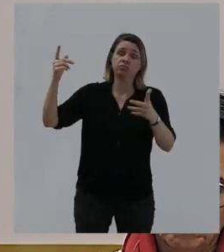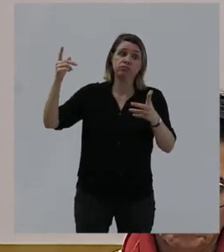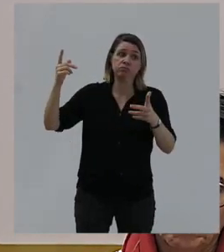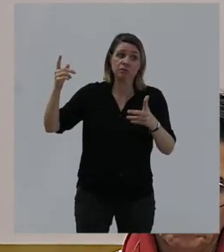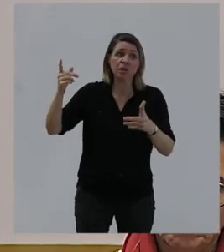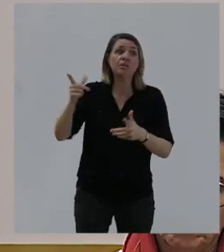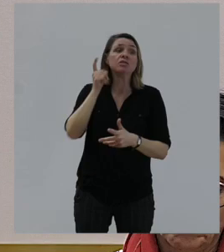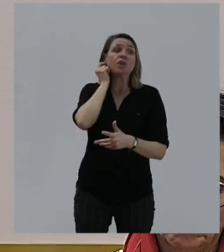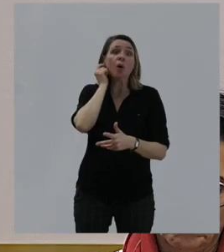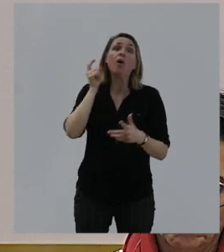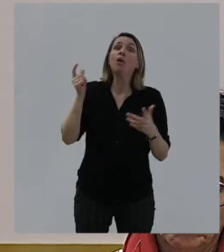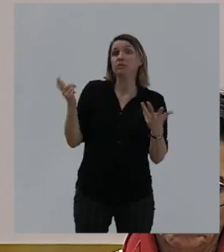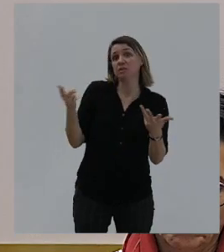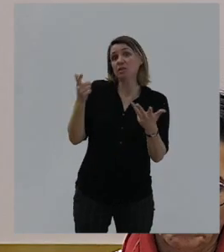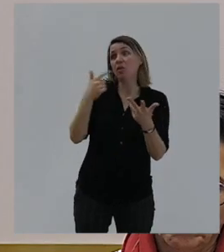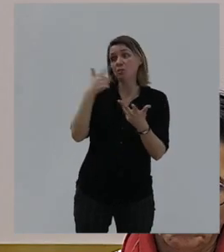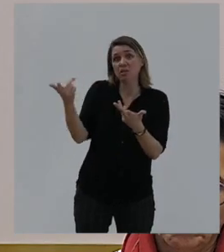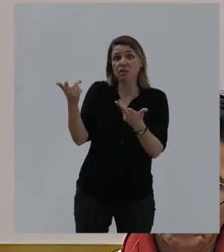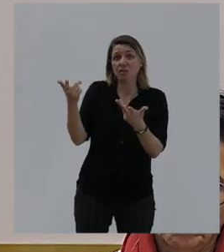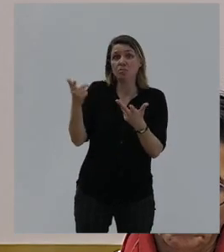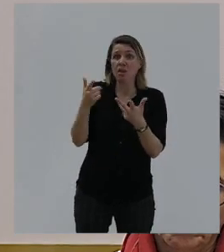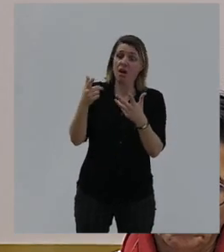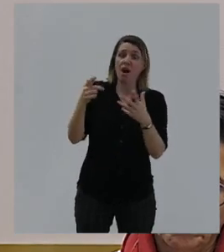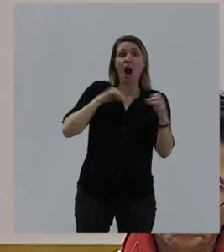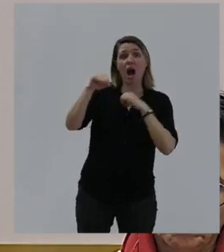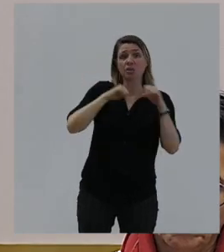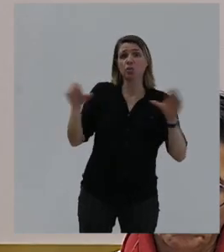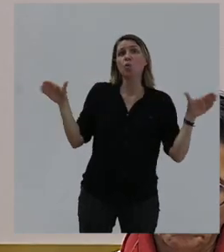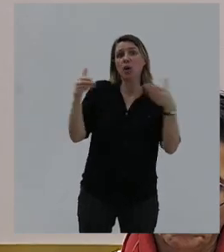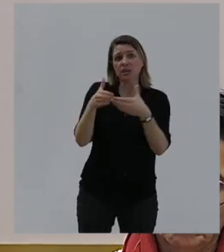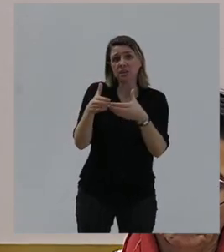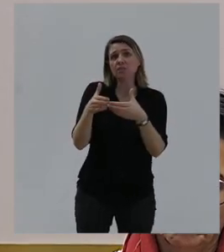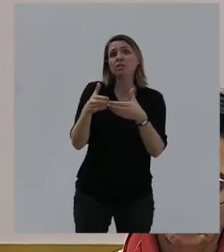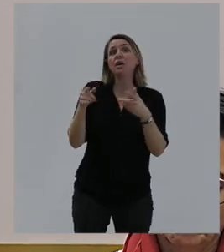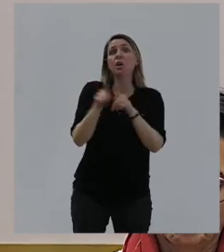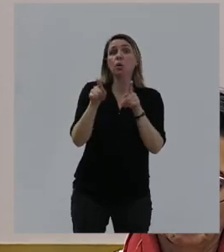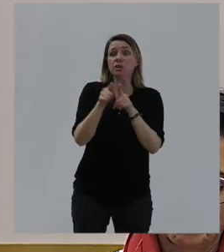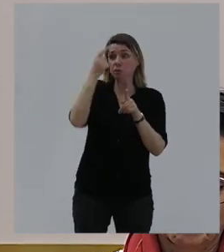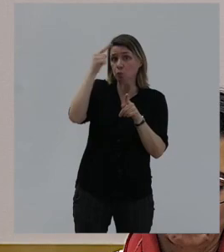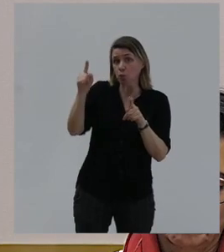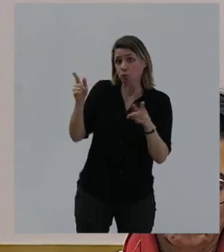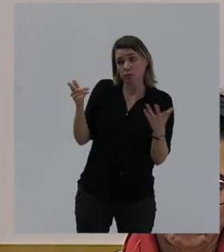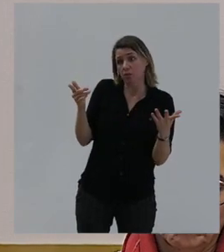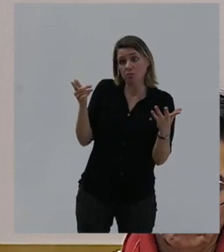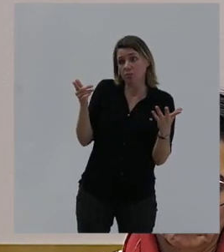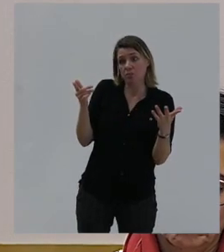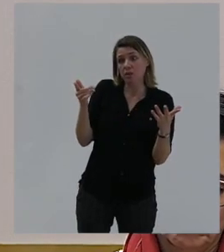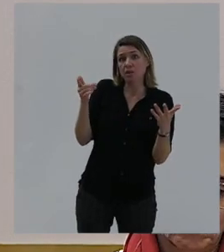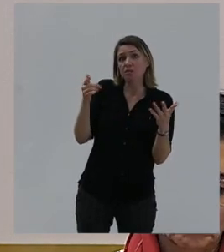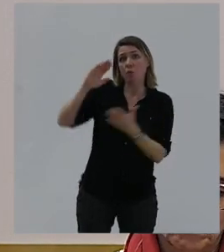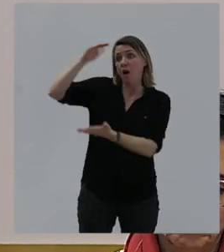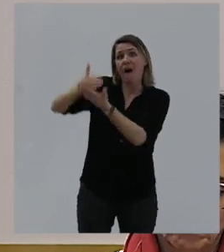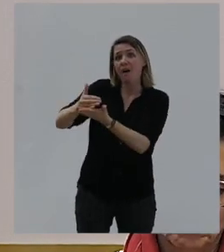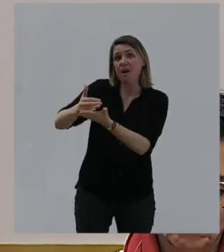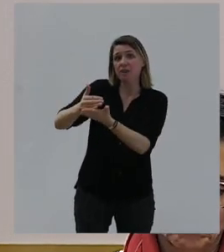et c'est par une action collective, en fait, et par la sécurisation physique de notre campus qu'on arrivera à mettre